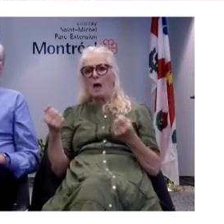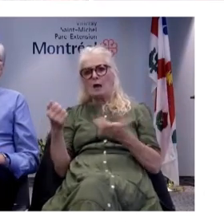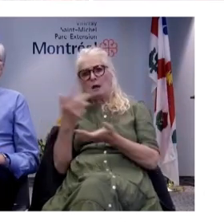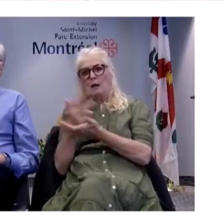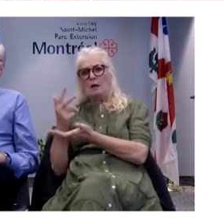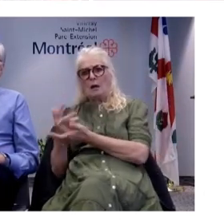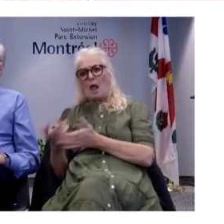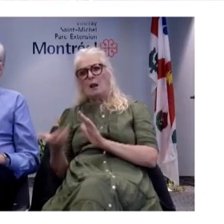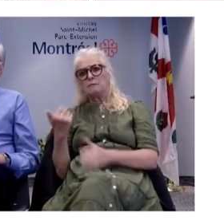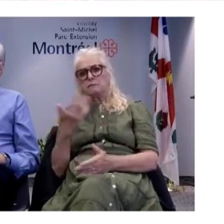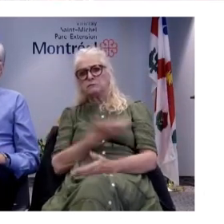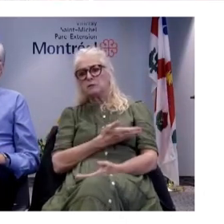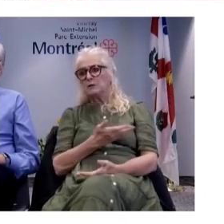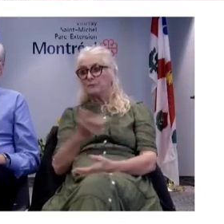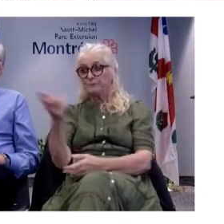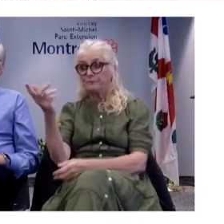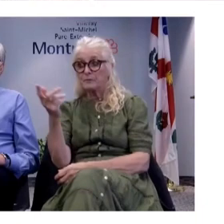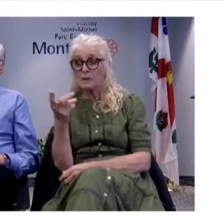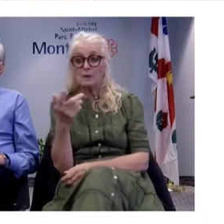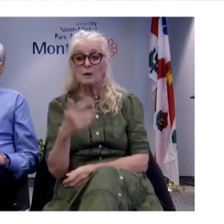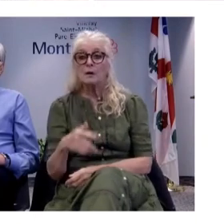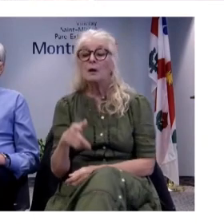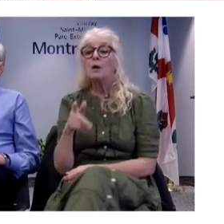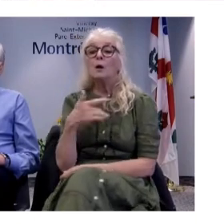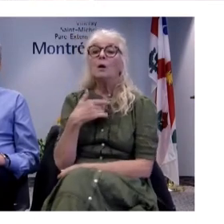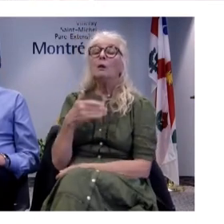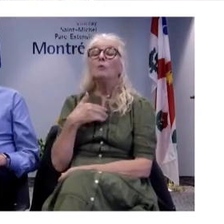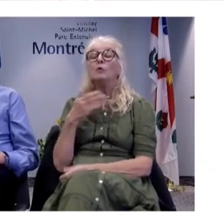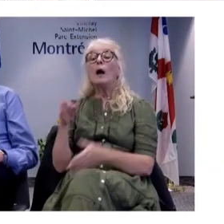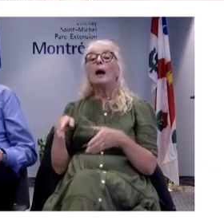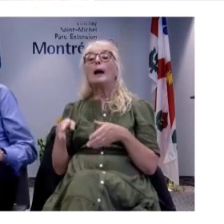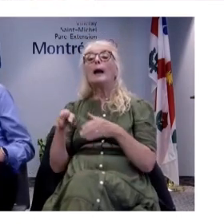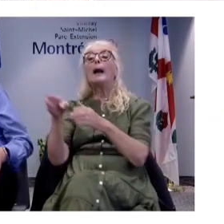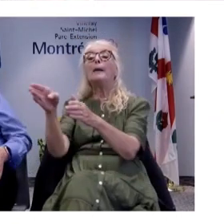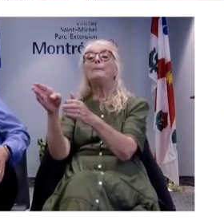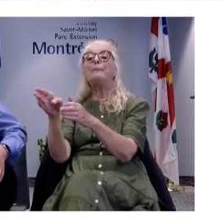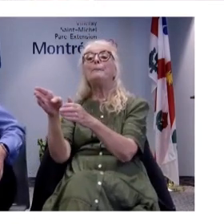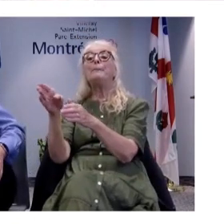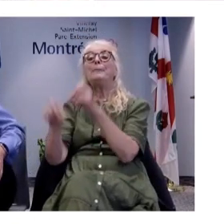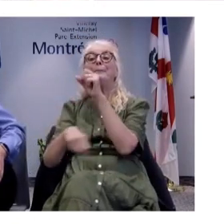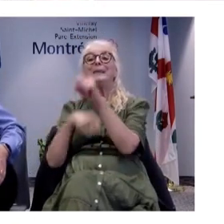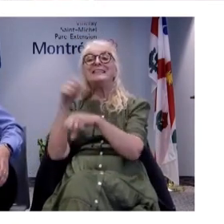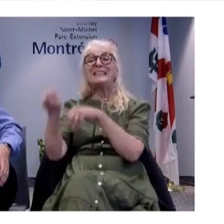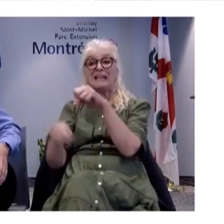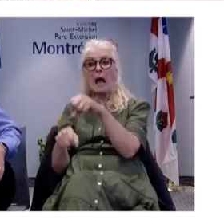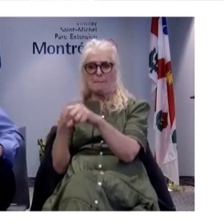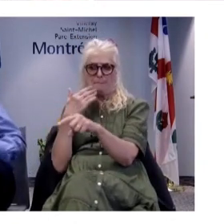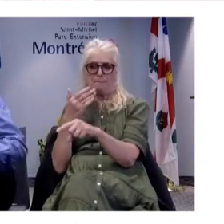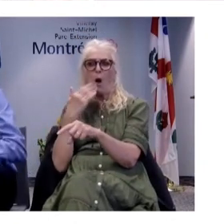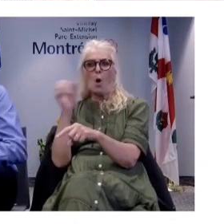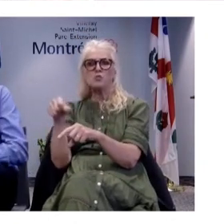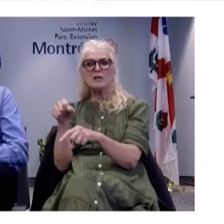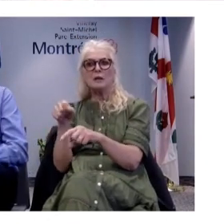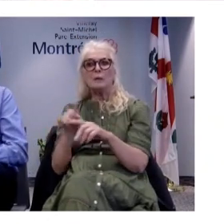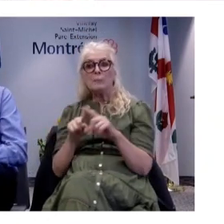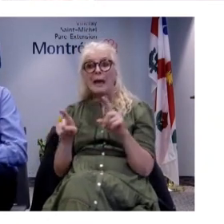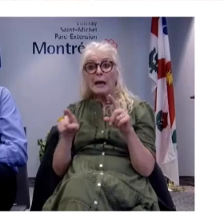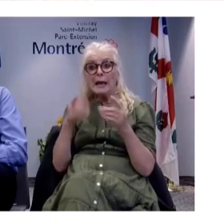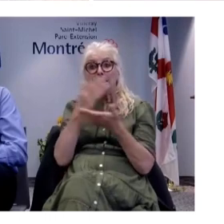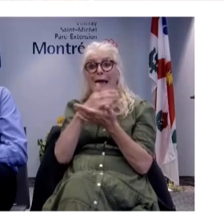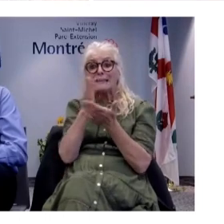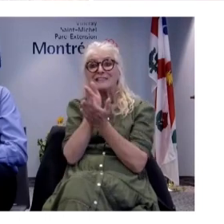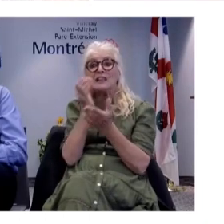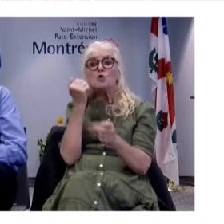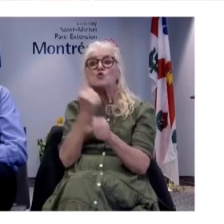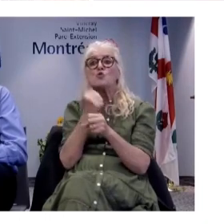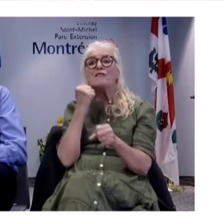avis parce que les PS4 c'est bon mais pas dans un quartier ouvrier petit stationnement partout